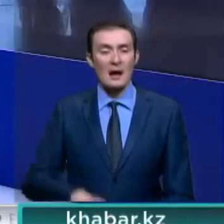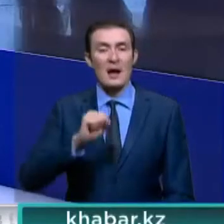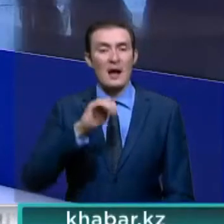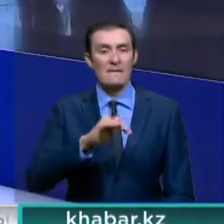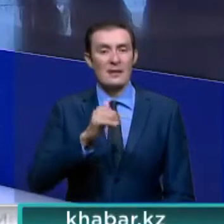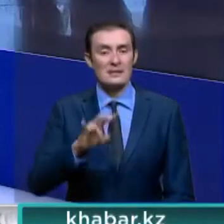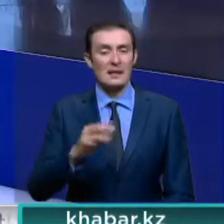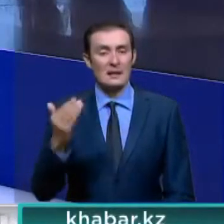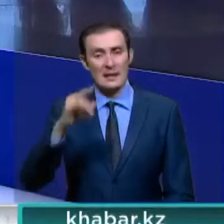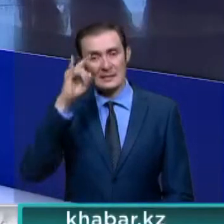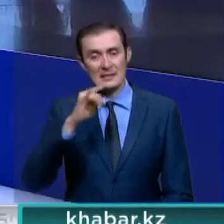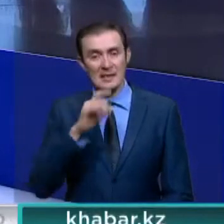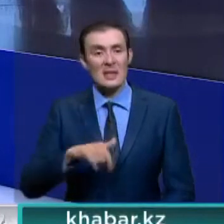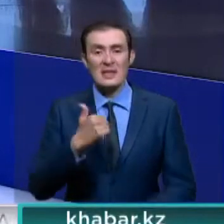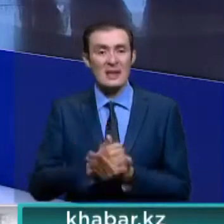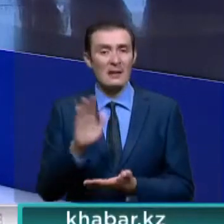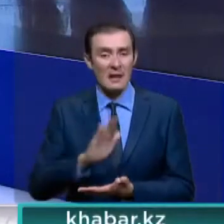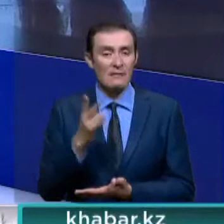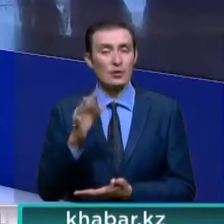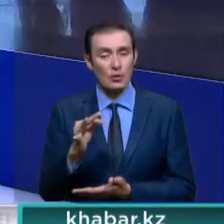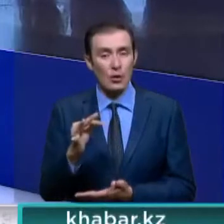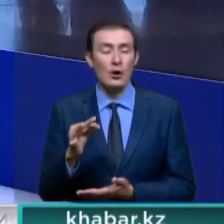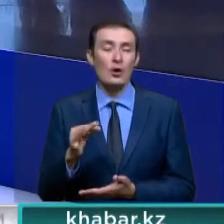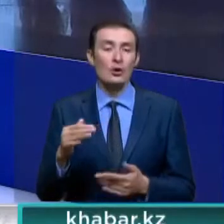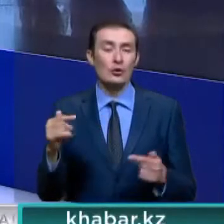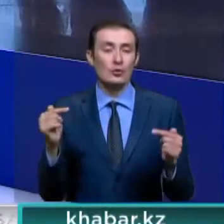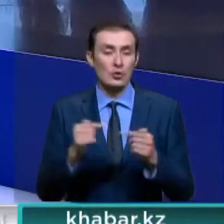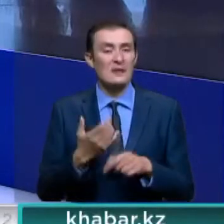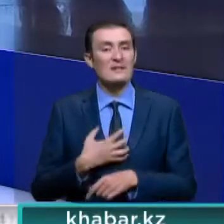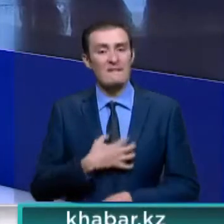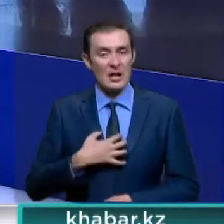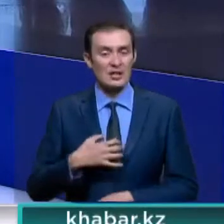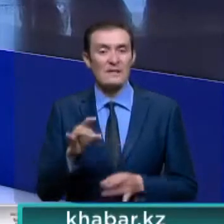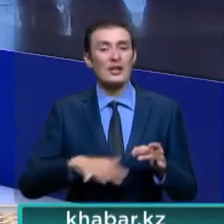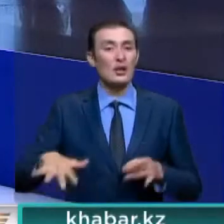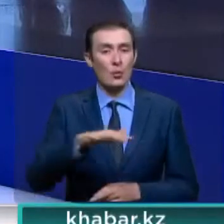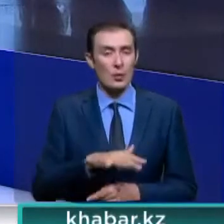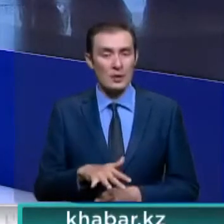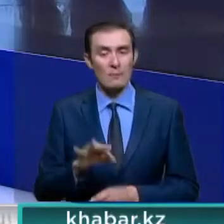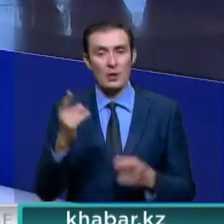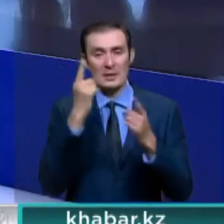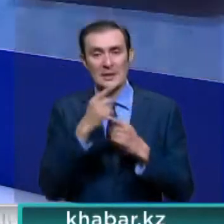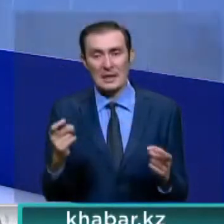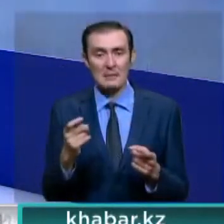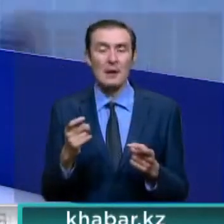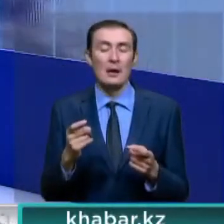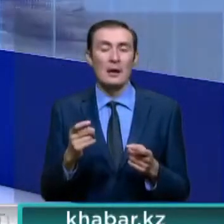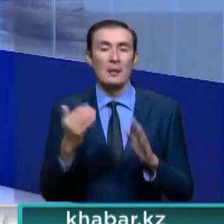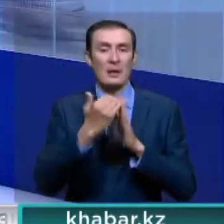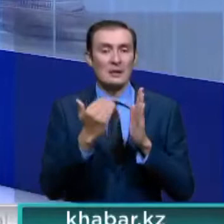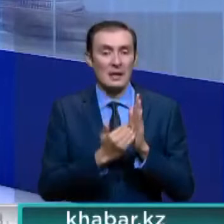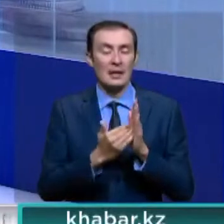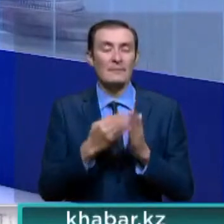Афганистан является для Казахстана пусть не главным экономическим партнером, но точно одним из важных в регионе. По данным аналитического